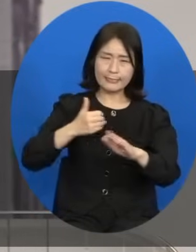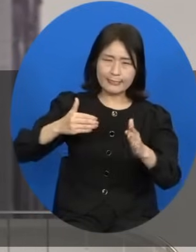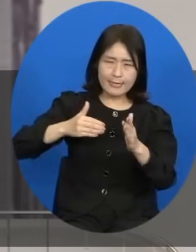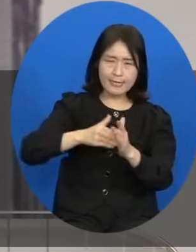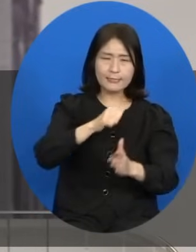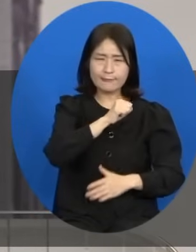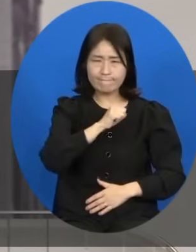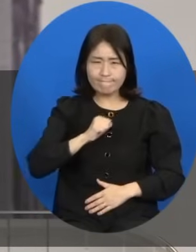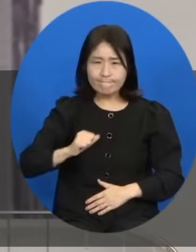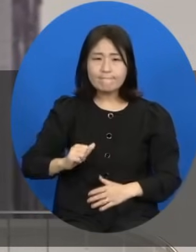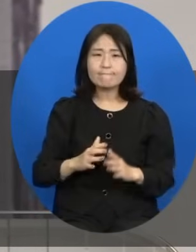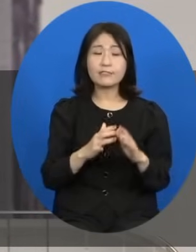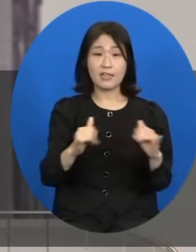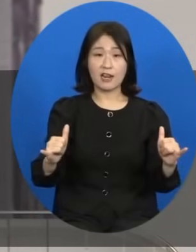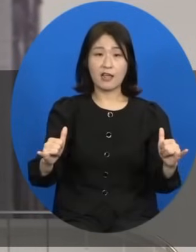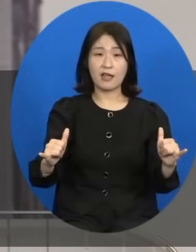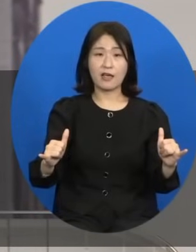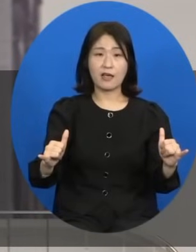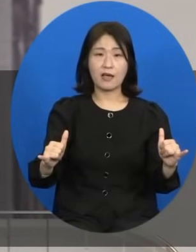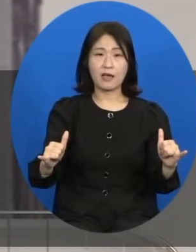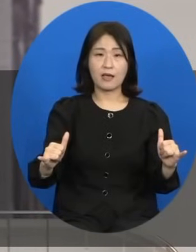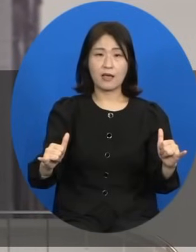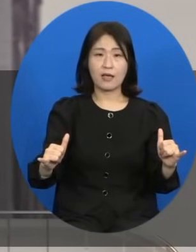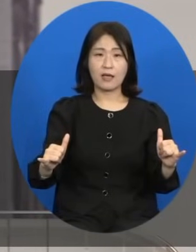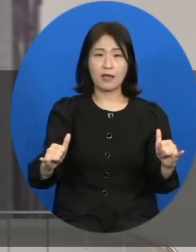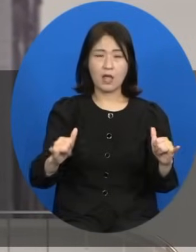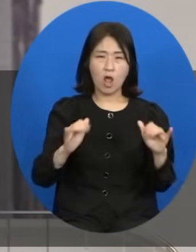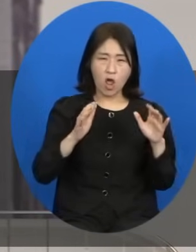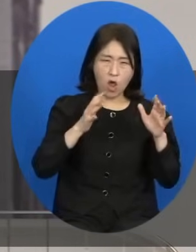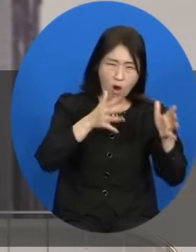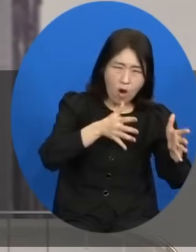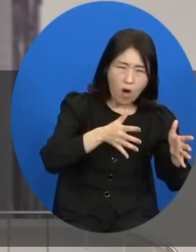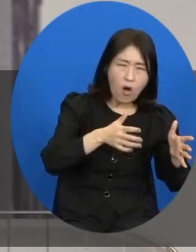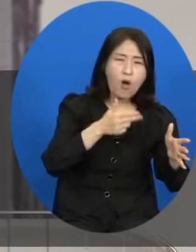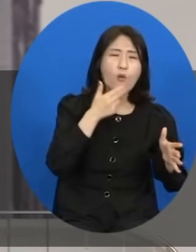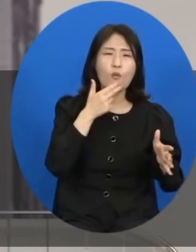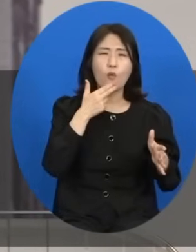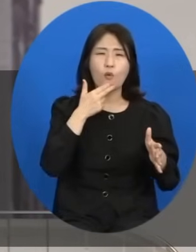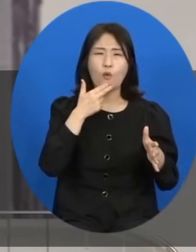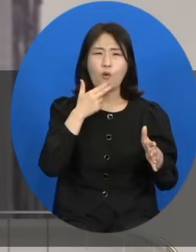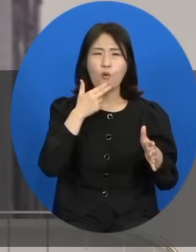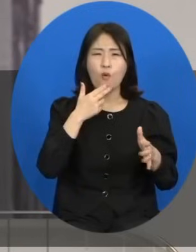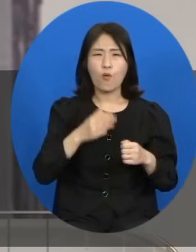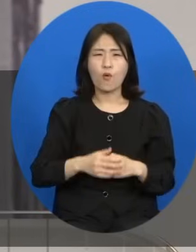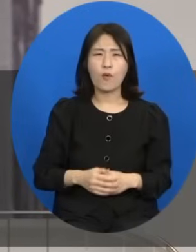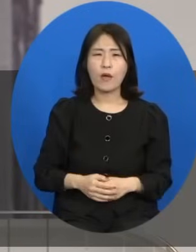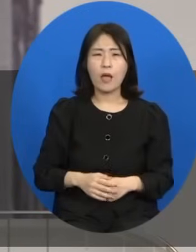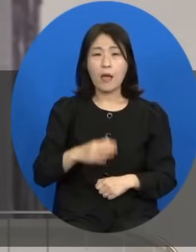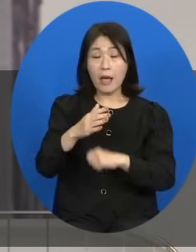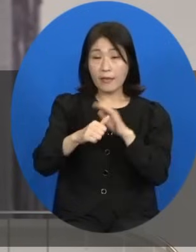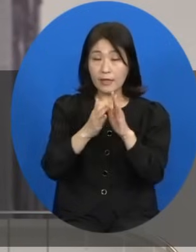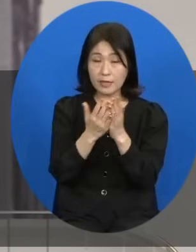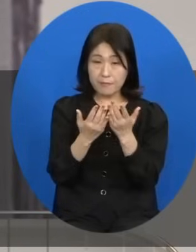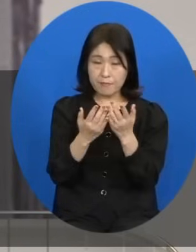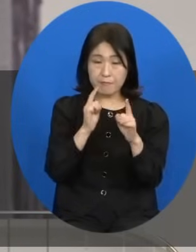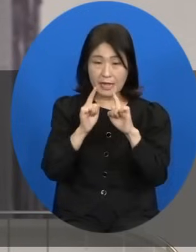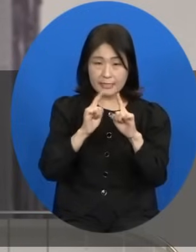사람 여기서 견디는 사람은 속임수 당하지 아니하고 불법이 상하지만 늘 말씀대로